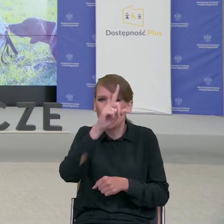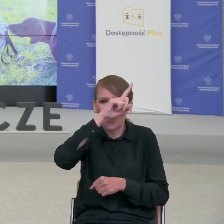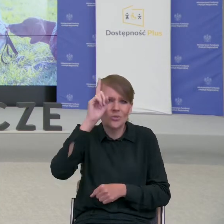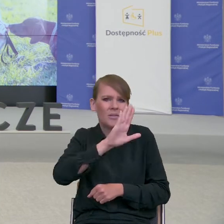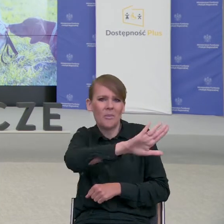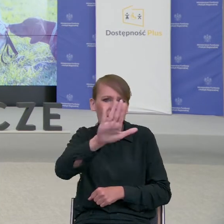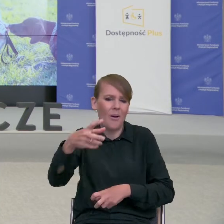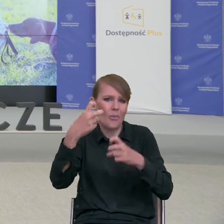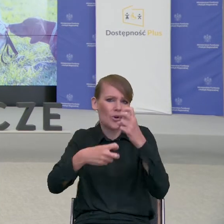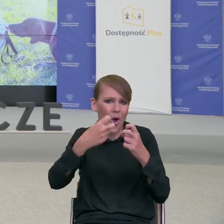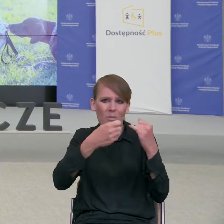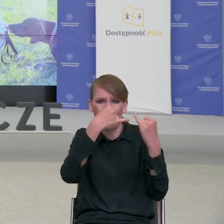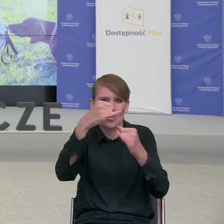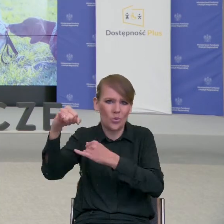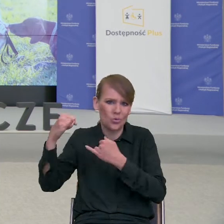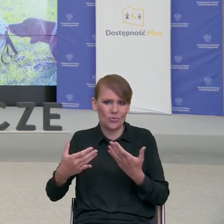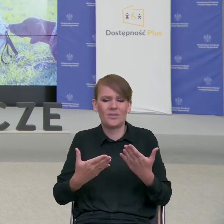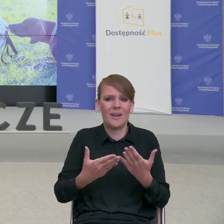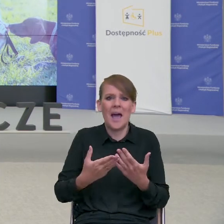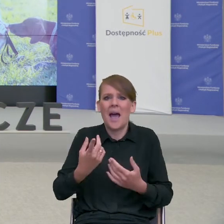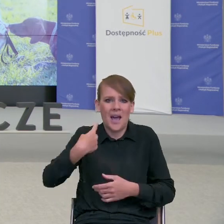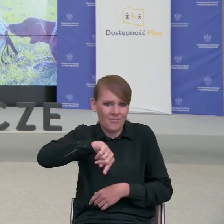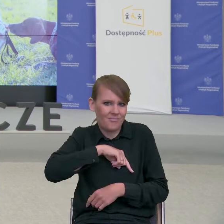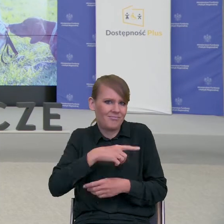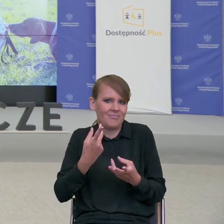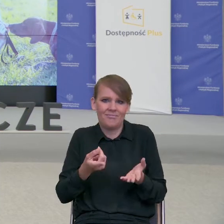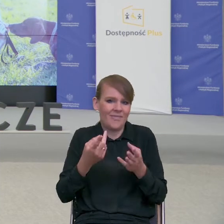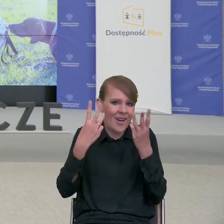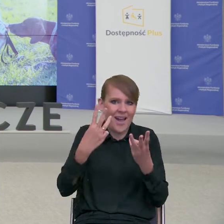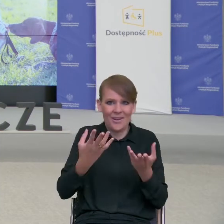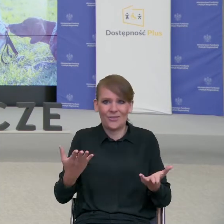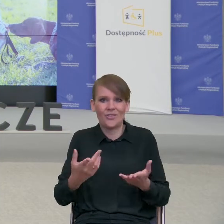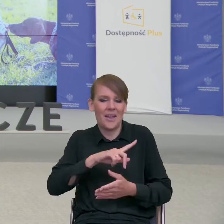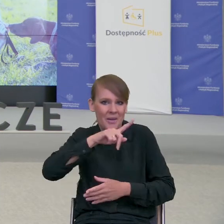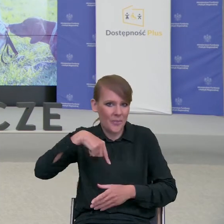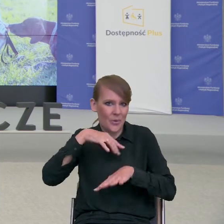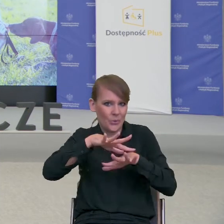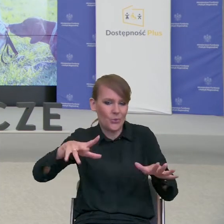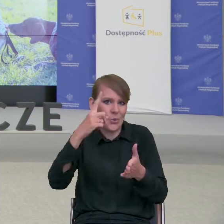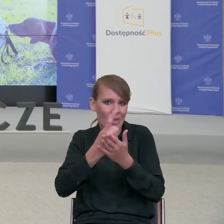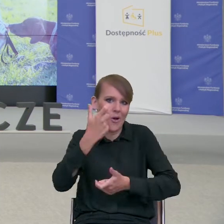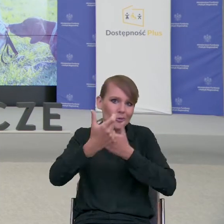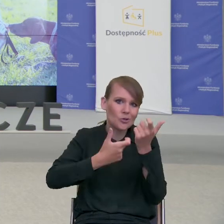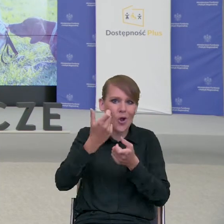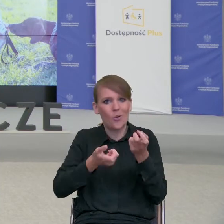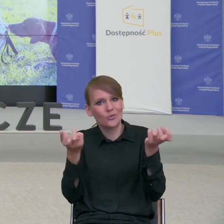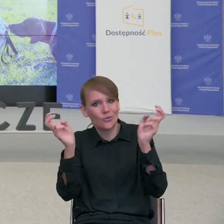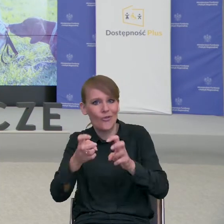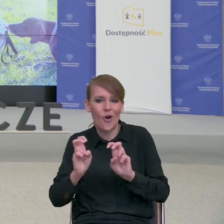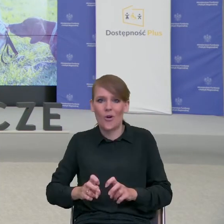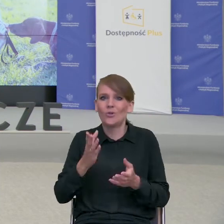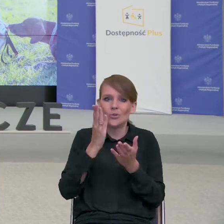różnymi dysfunkcjami, że jesteśmy dla siebie tak naprawdę. Dużo przede wszystkim udało nam się zrobić, stworzyć. Dużo już